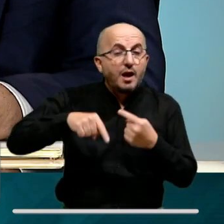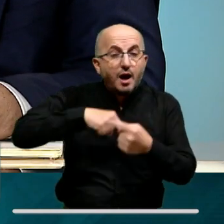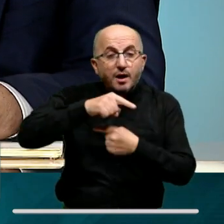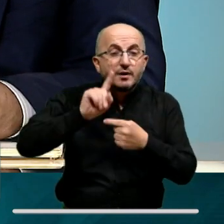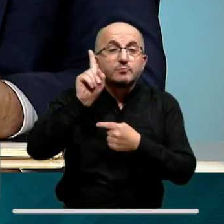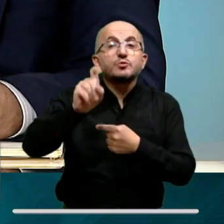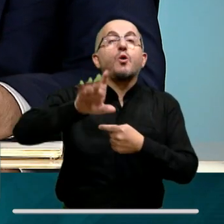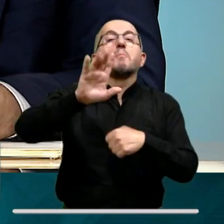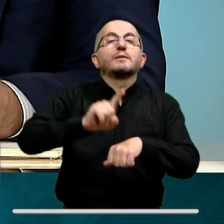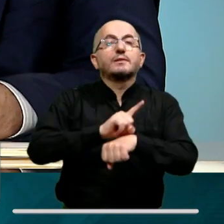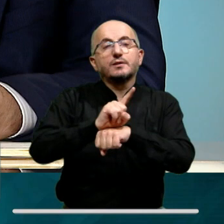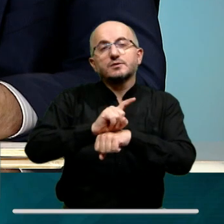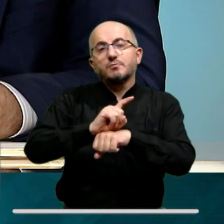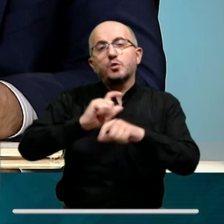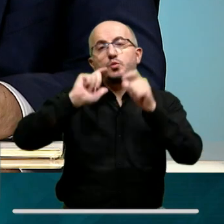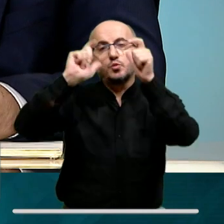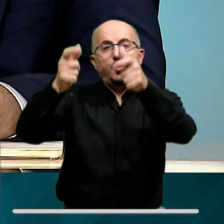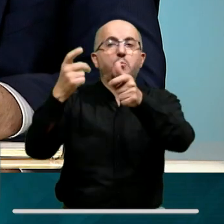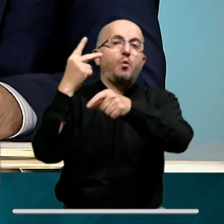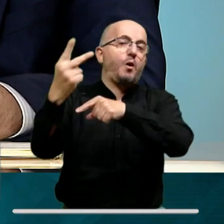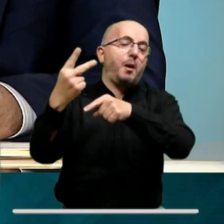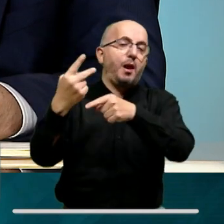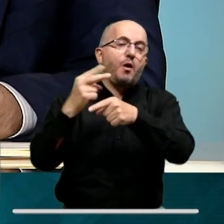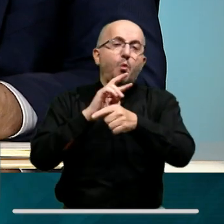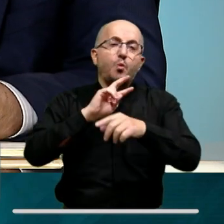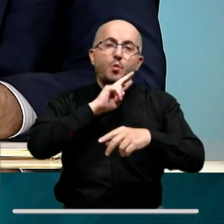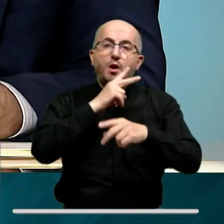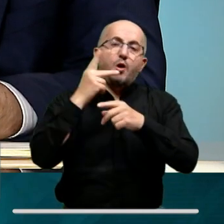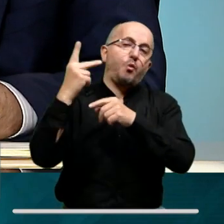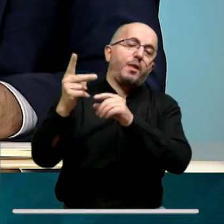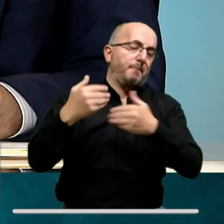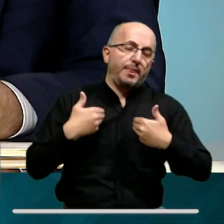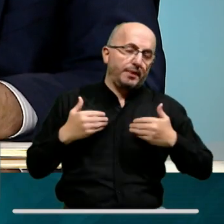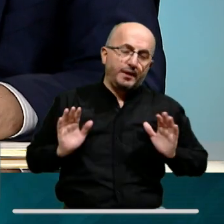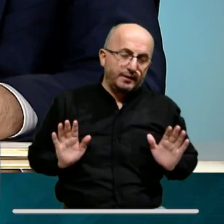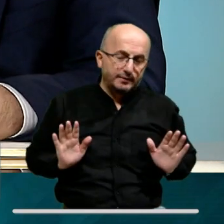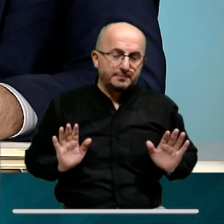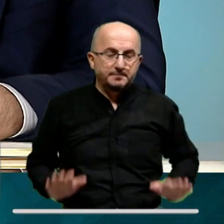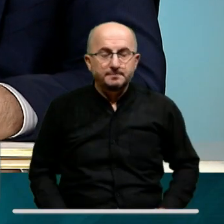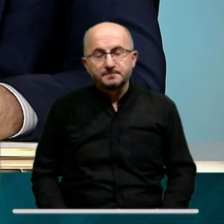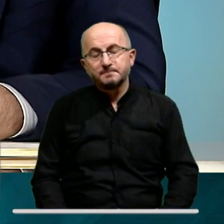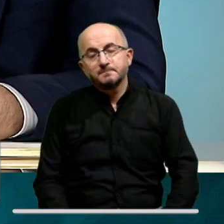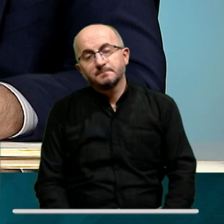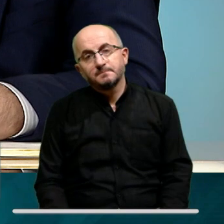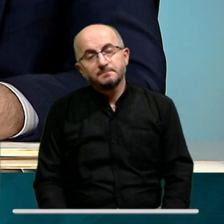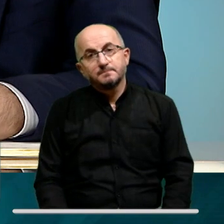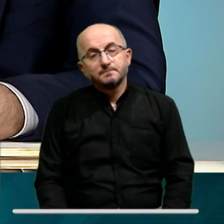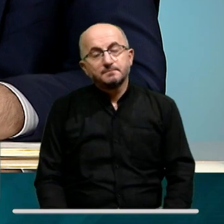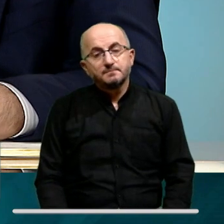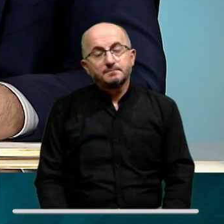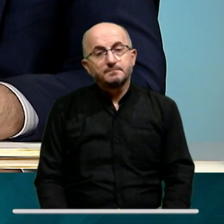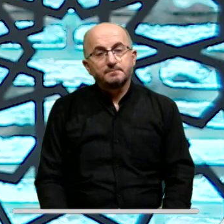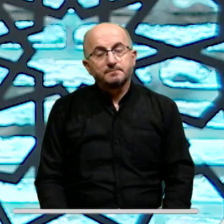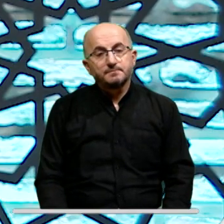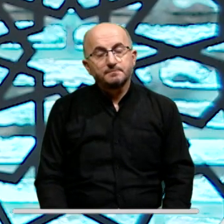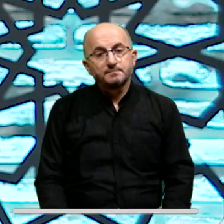zaman sorumluluk onlara aittir. Bunun vebali, günahı onlara aittir. Buna ait değildir. Eyvallah hocam. Peki.